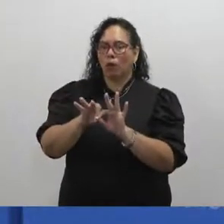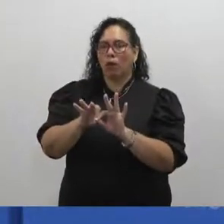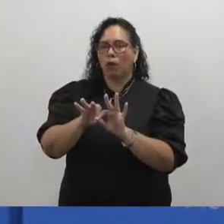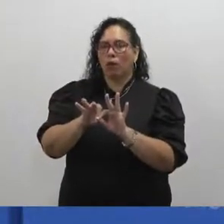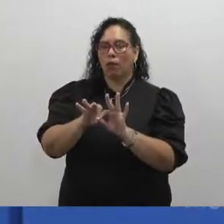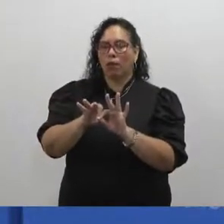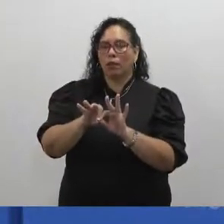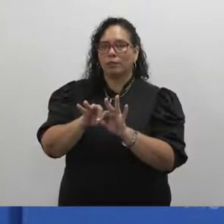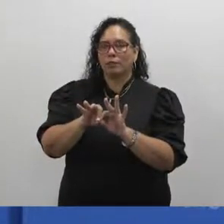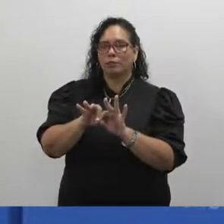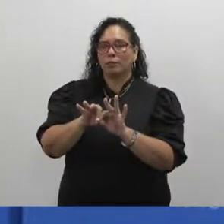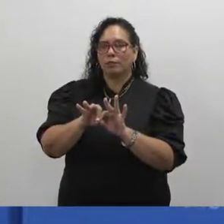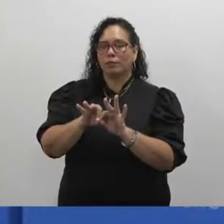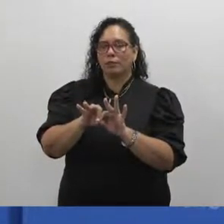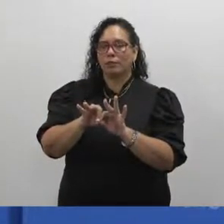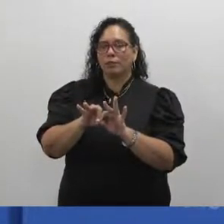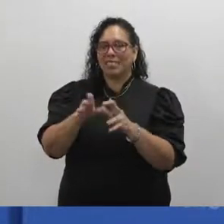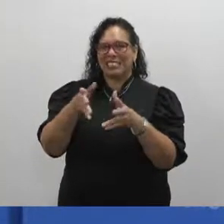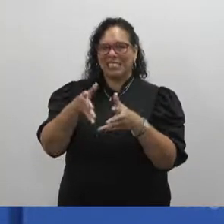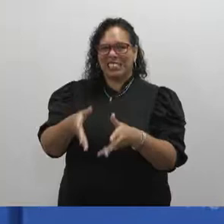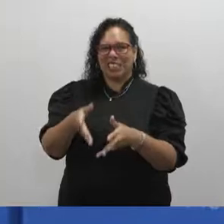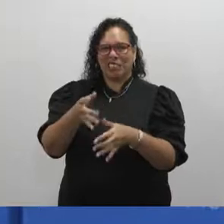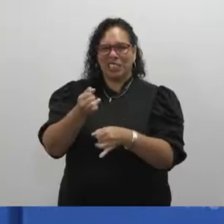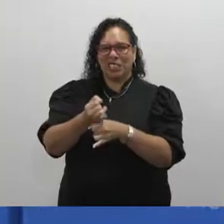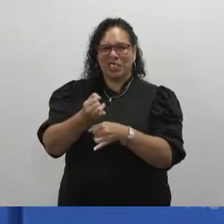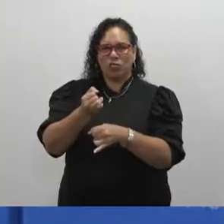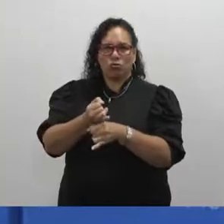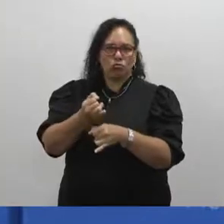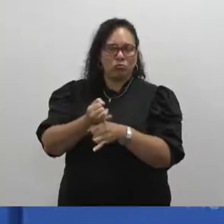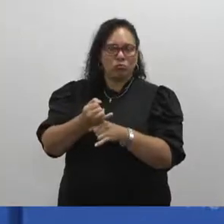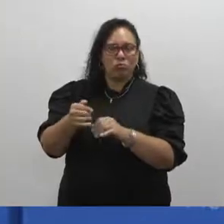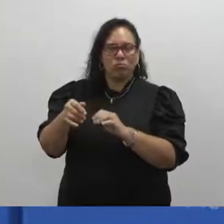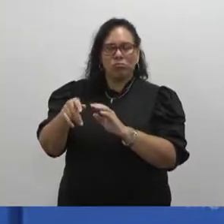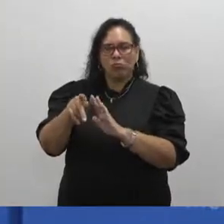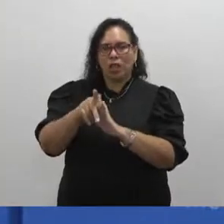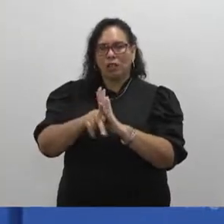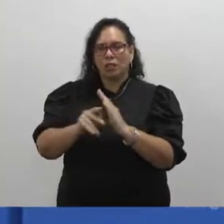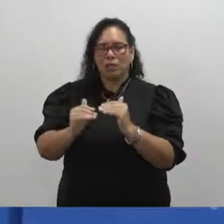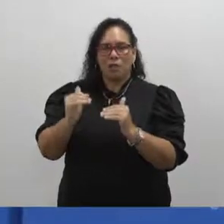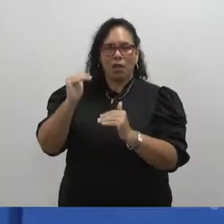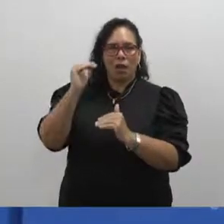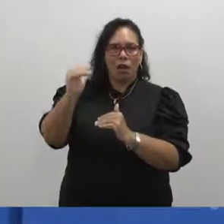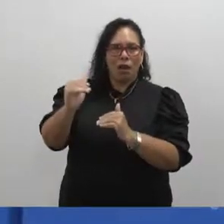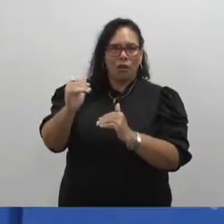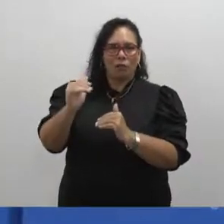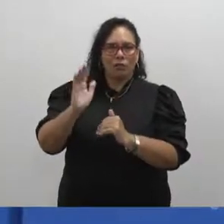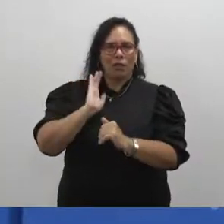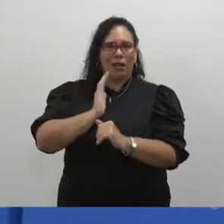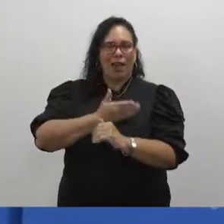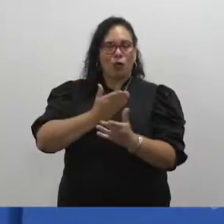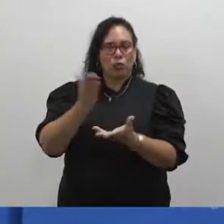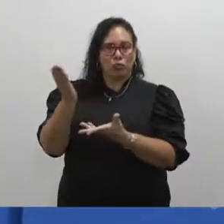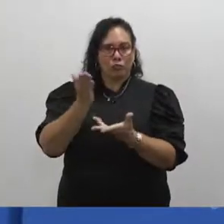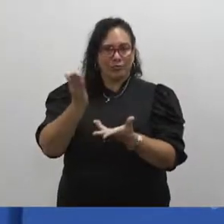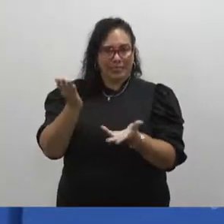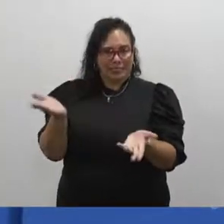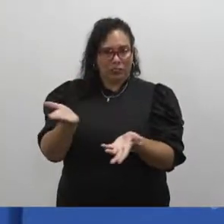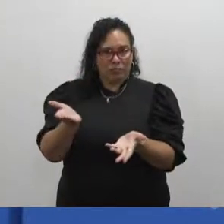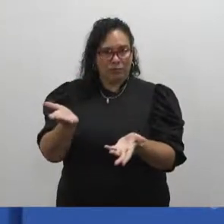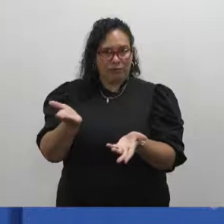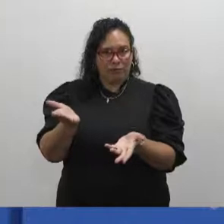sơ phải hay cái một cái thang sản phẩm dừa bớt dừa trong thưa ở bàn xong từ tam cô